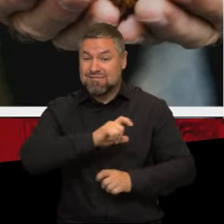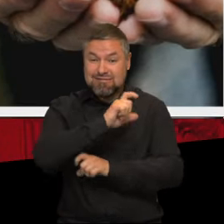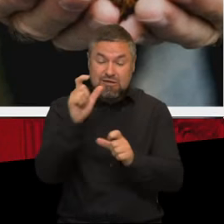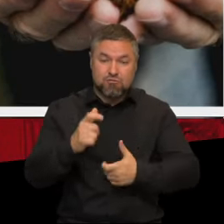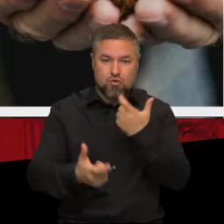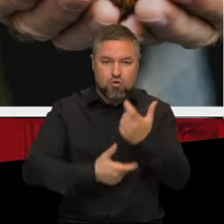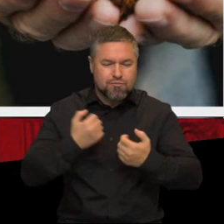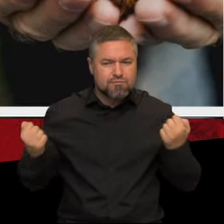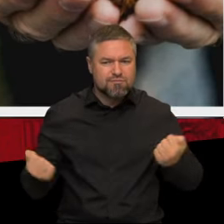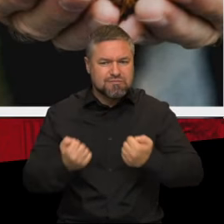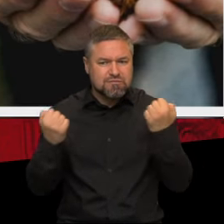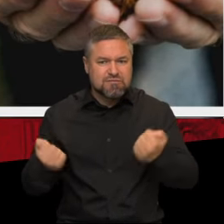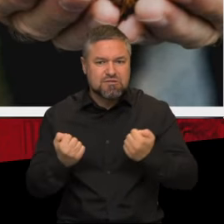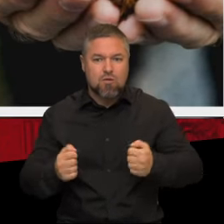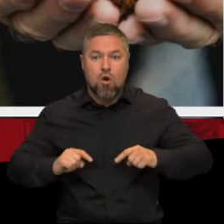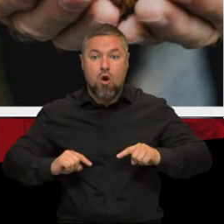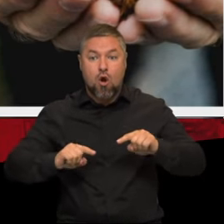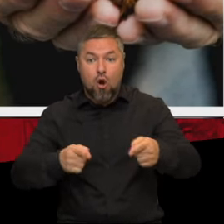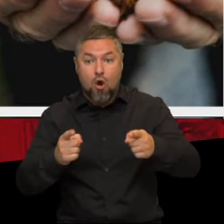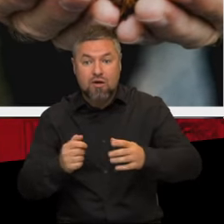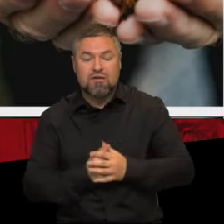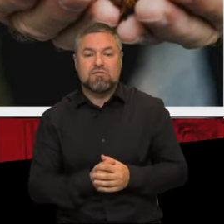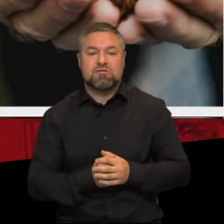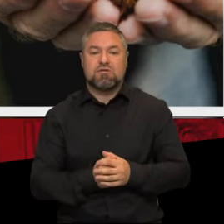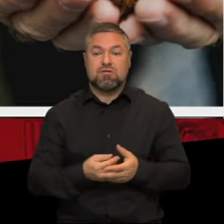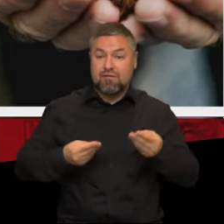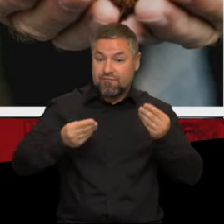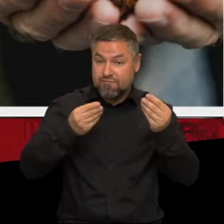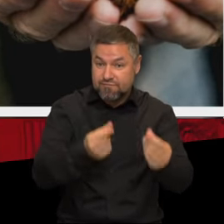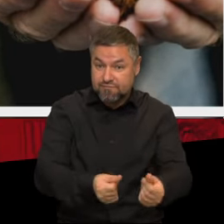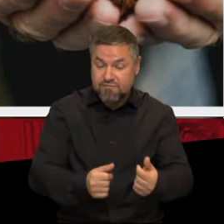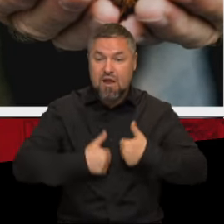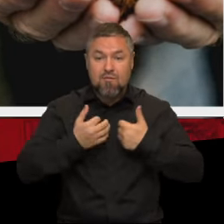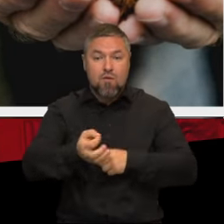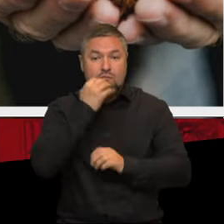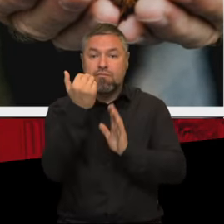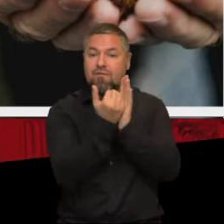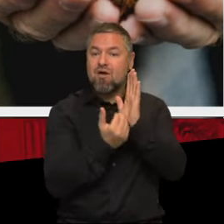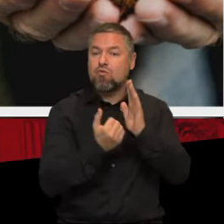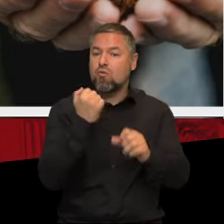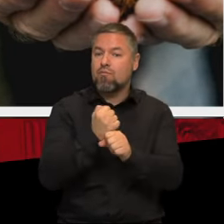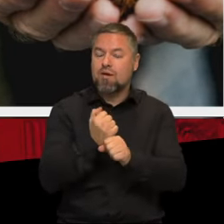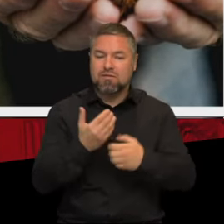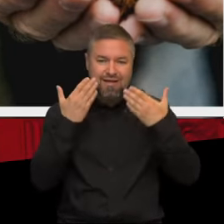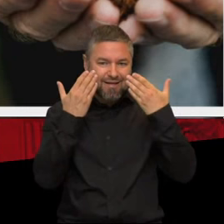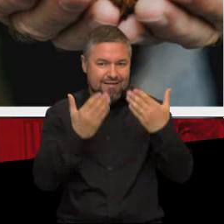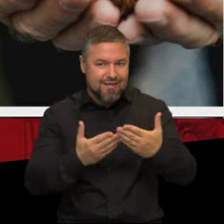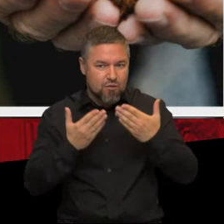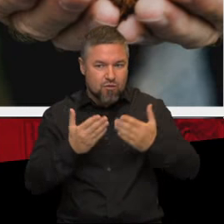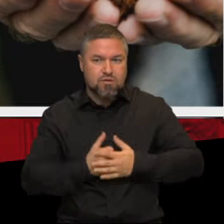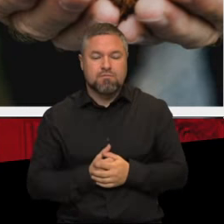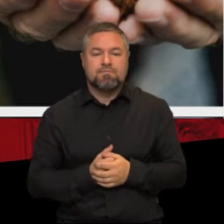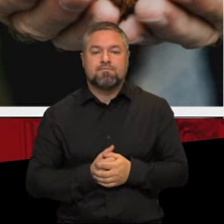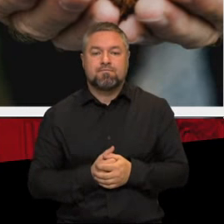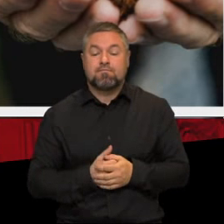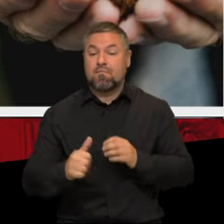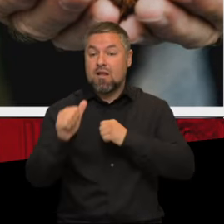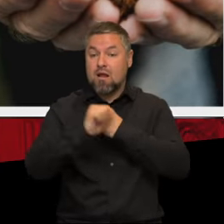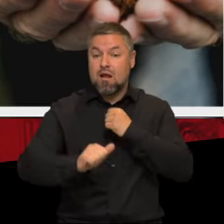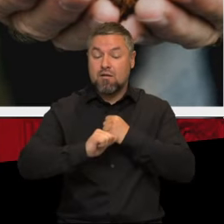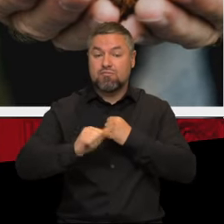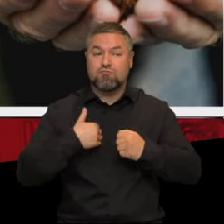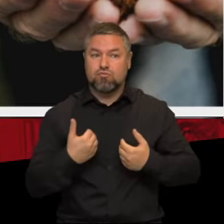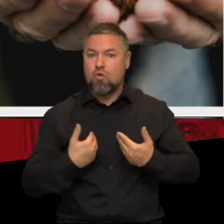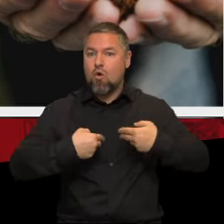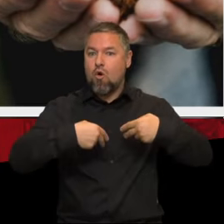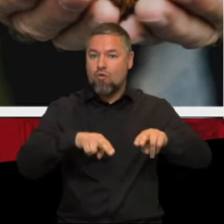Nieustannie podejmujemy działania organizacyjne i inwestycyjne, by poprawić warunki pracy i nauki. W lipcu został